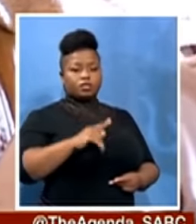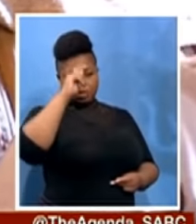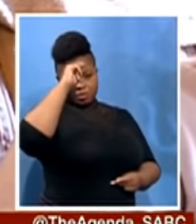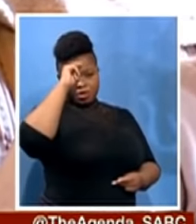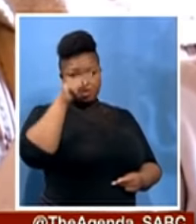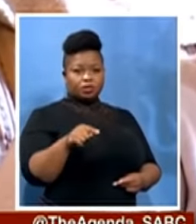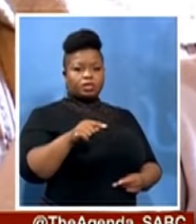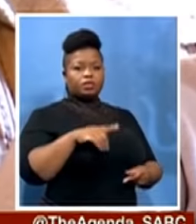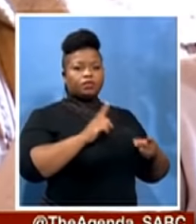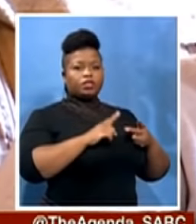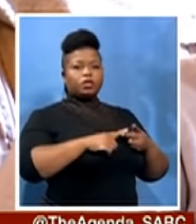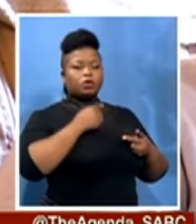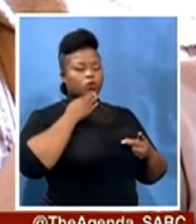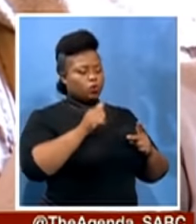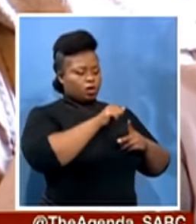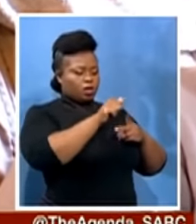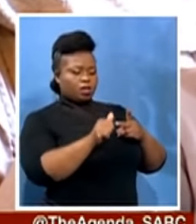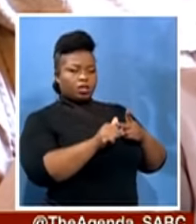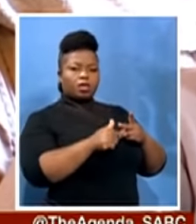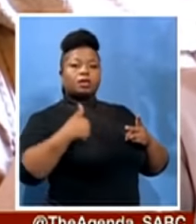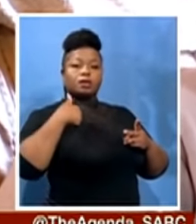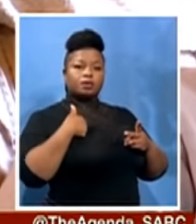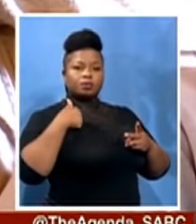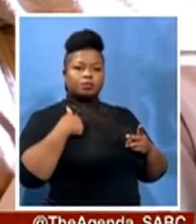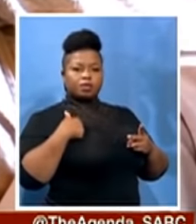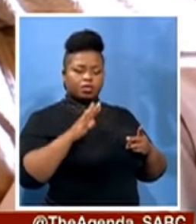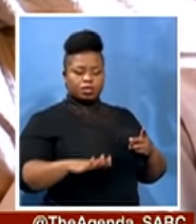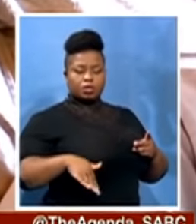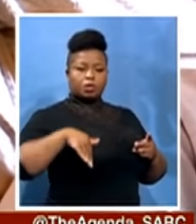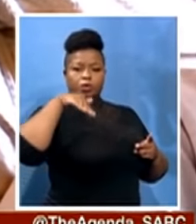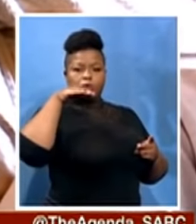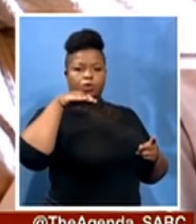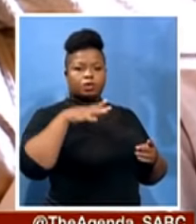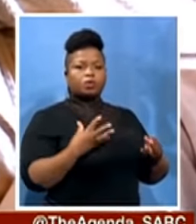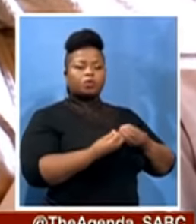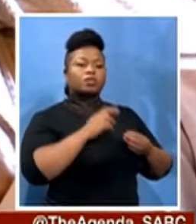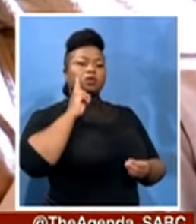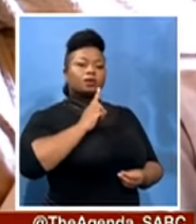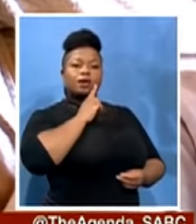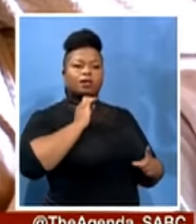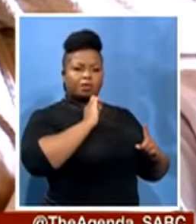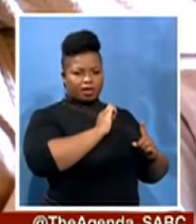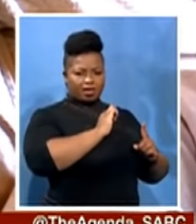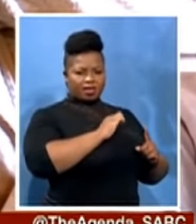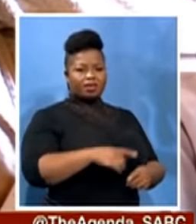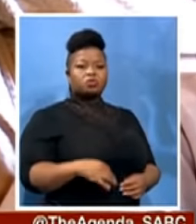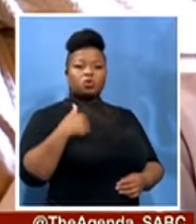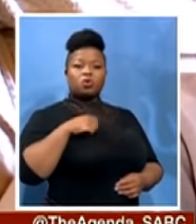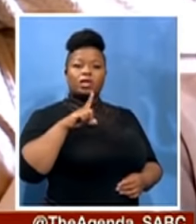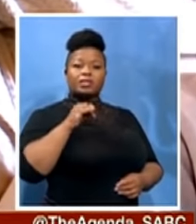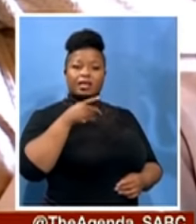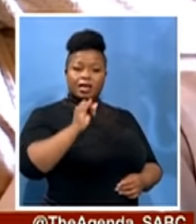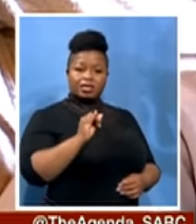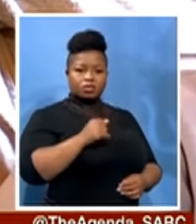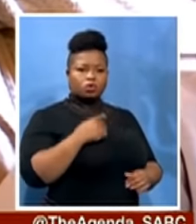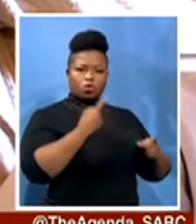Mina ngikhule ngihamba nomalume bakhe. Ulindani ukhule nathi, senza yonke into esiyenzayo, simfundisa